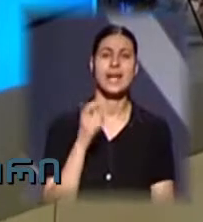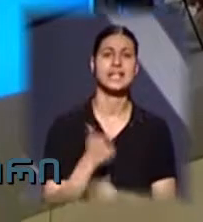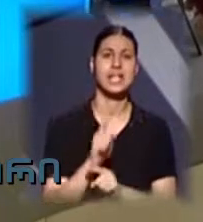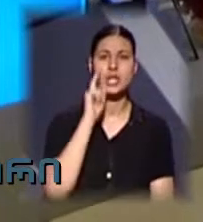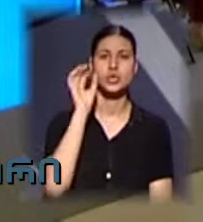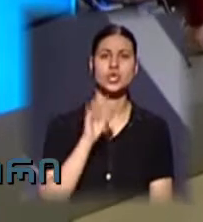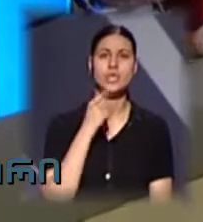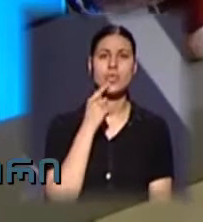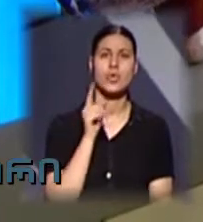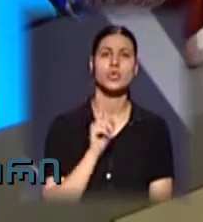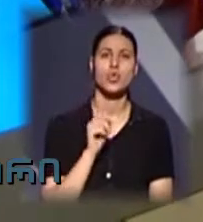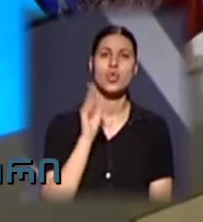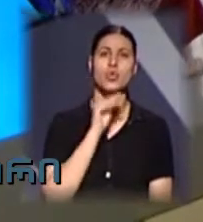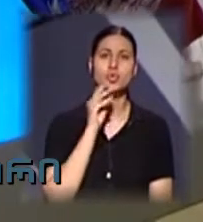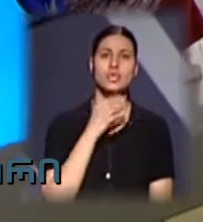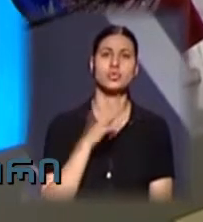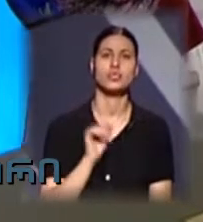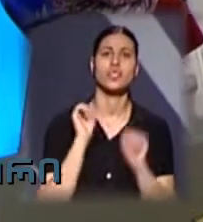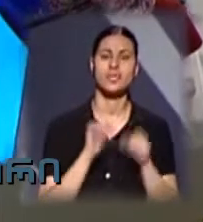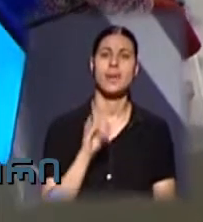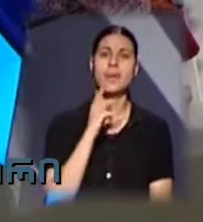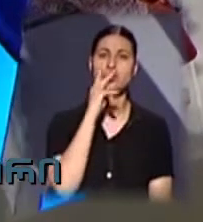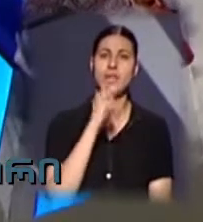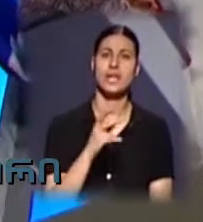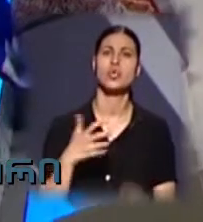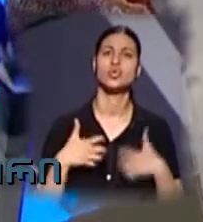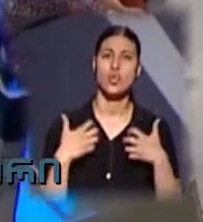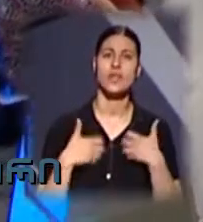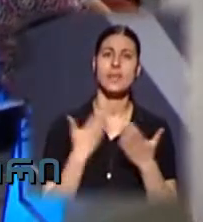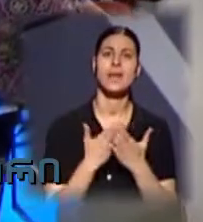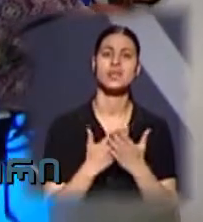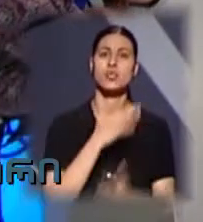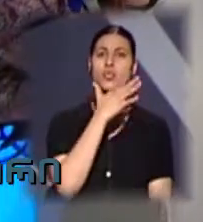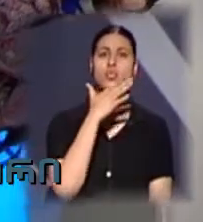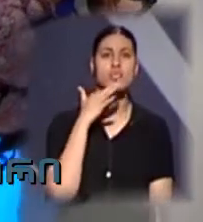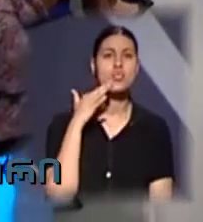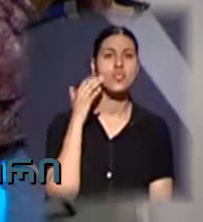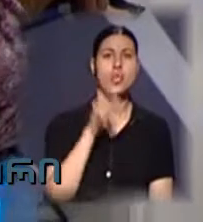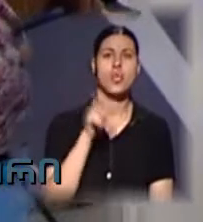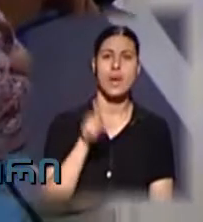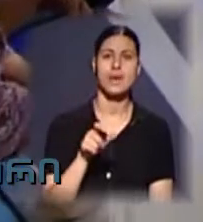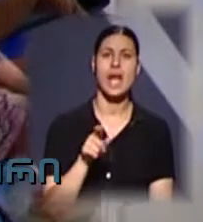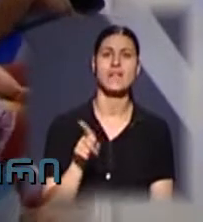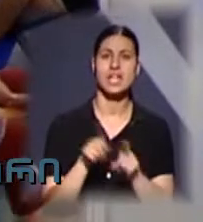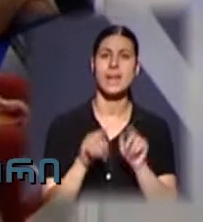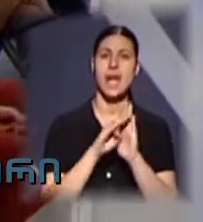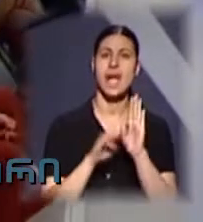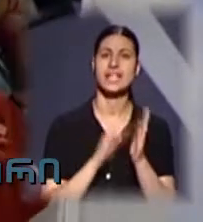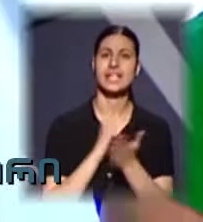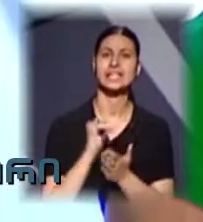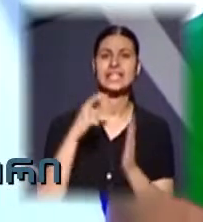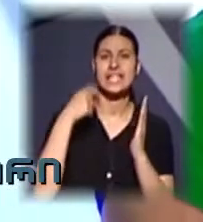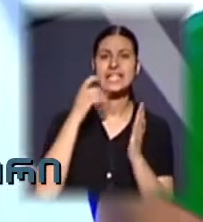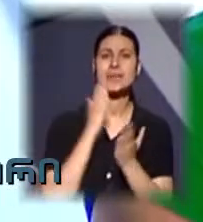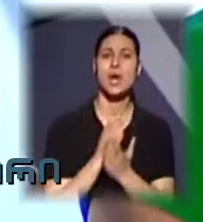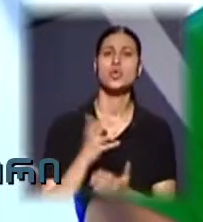ხშირად ამბობენ ხოლმე რომ როდესაც შეიძლება ბავშვმა ნახოს ცხოველი დავშათ უამრავი ესეთი არხი არსებობს სადაც არის